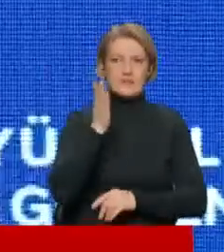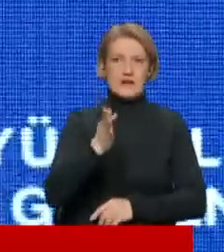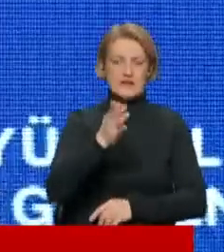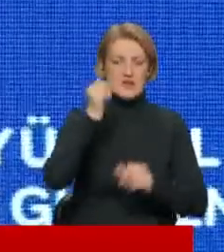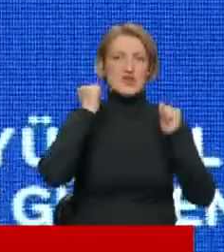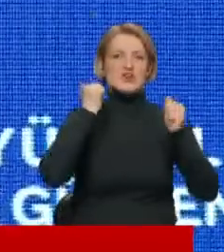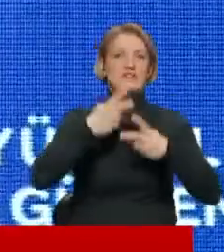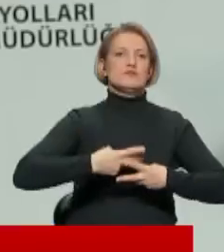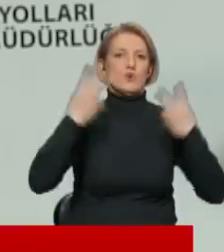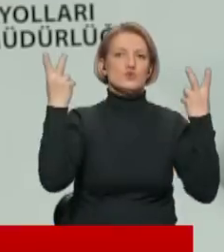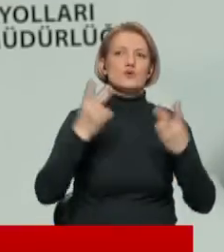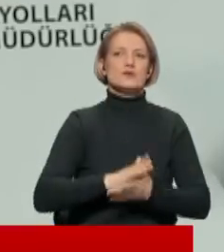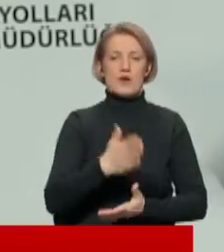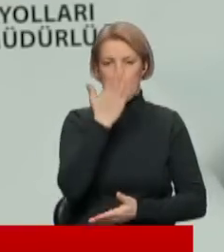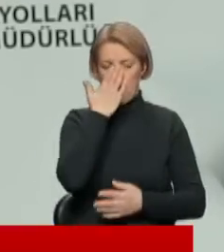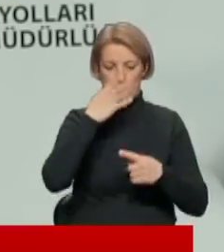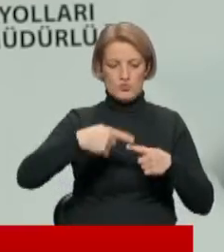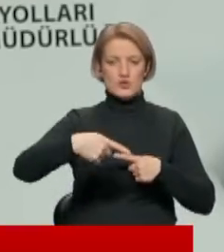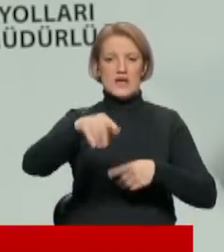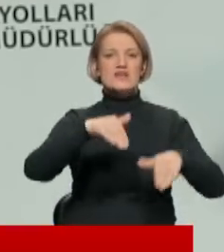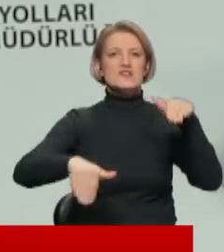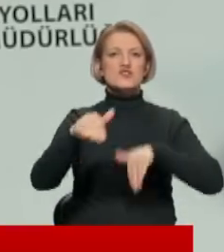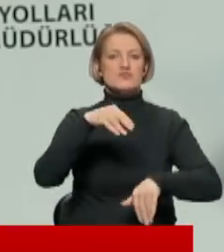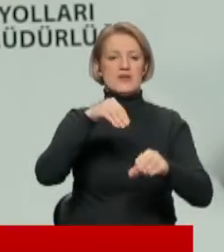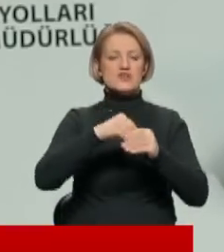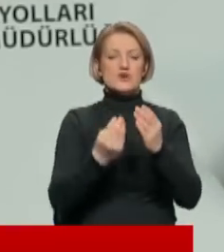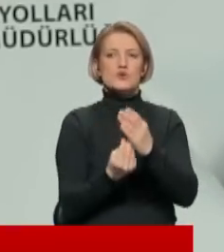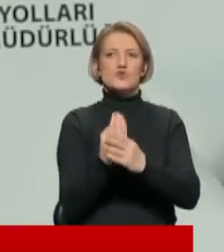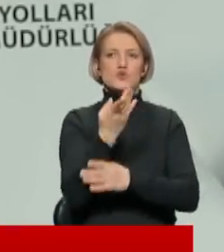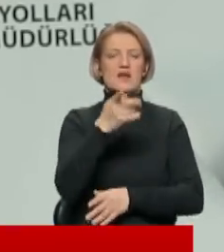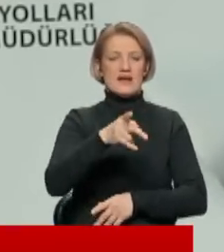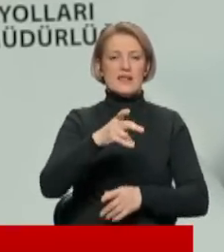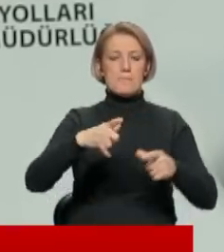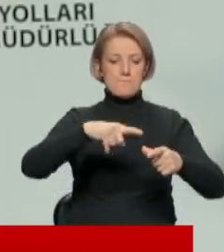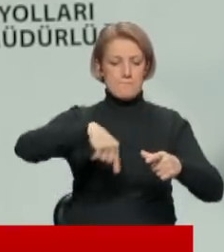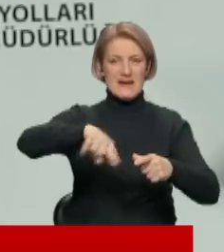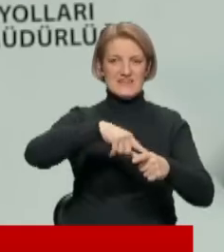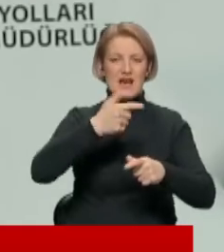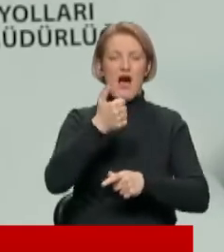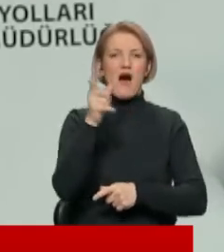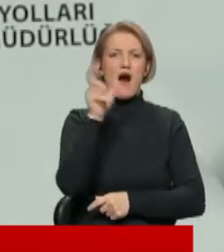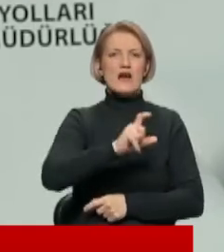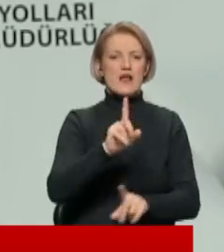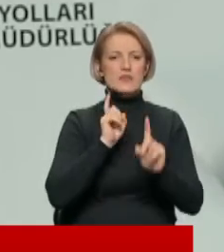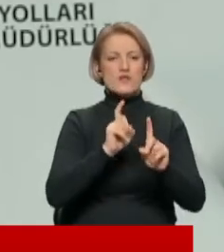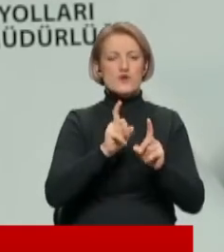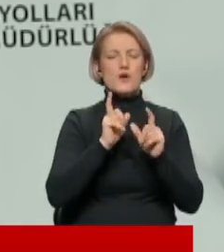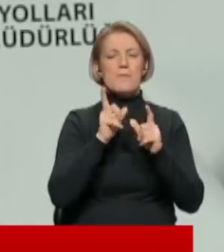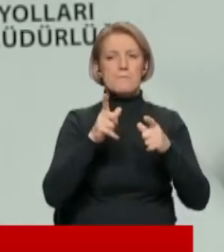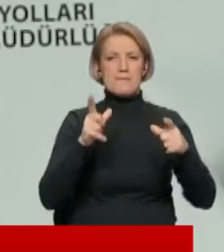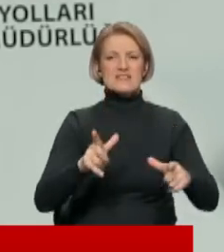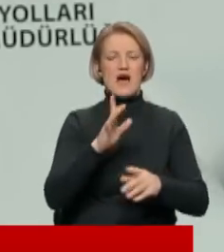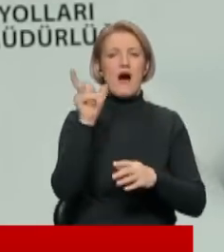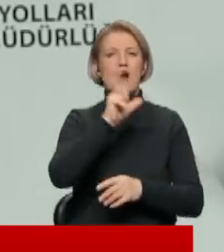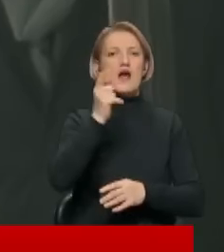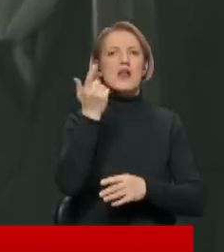yaşasın Hürriyet Önümüzdeki seçimler için kurulan fiskos masasında aylardır ne sinsi kirli